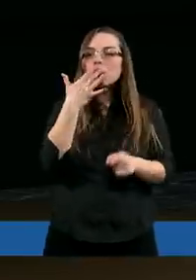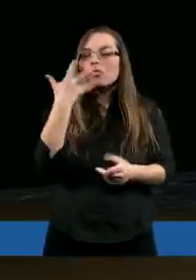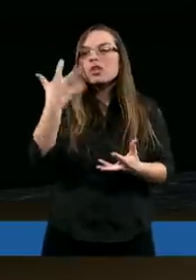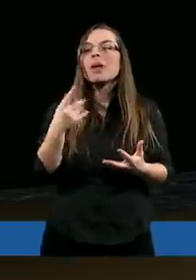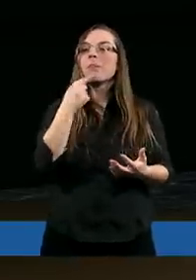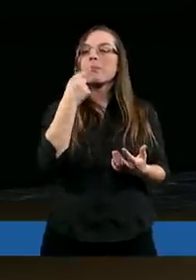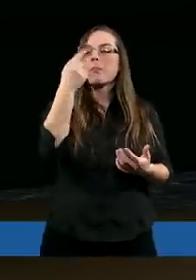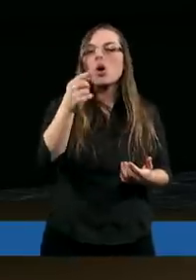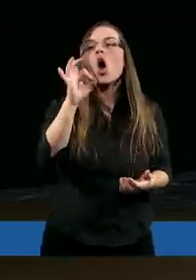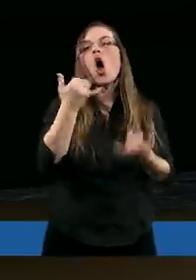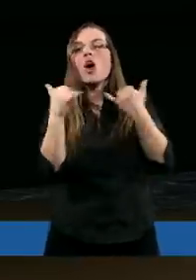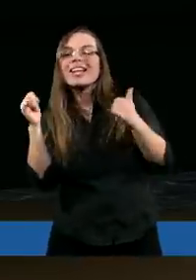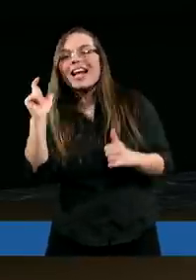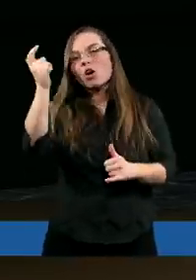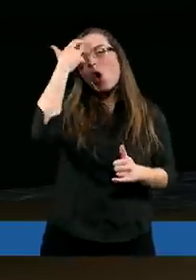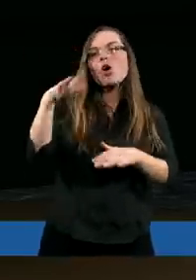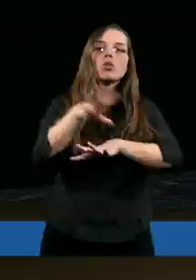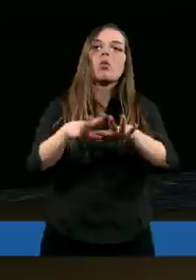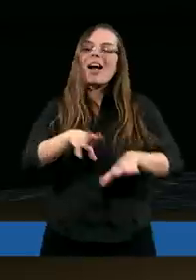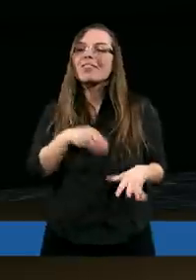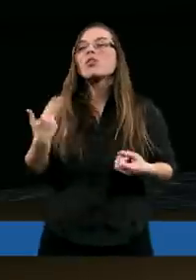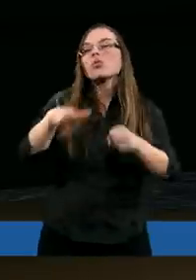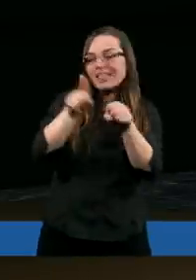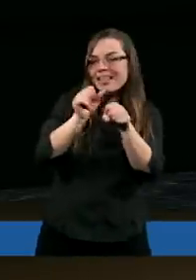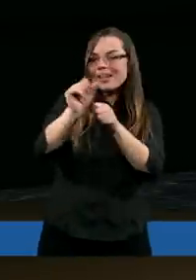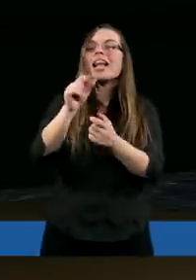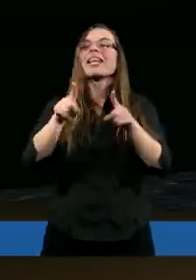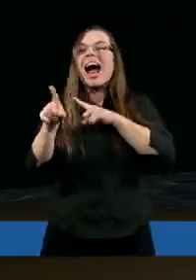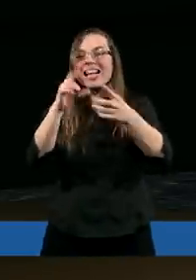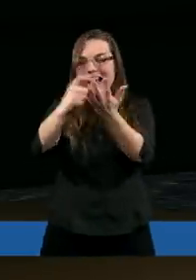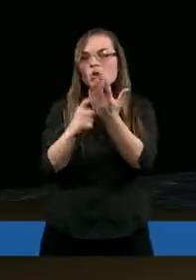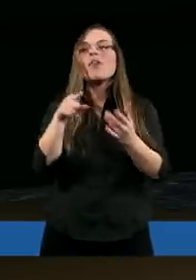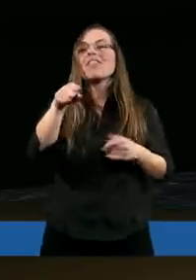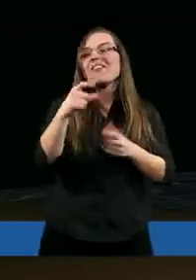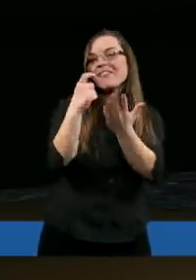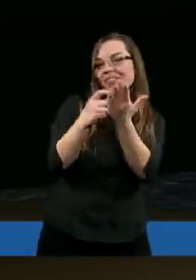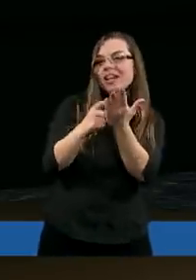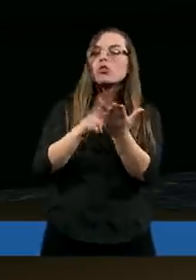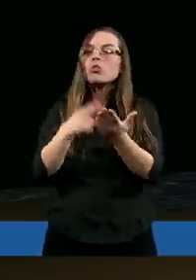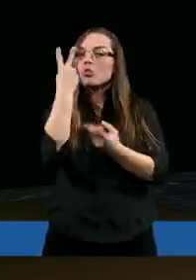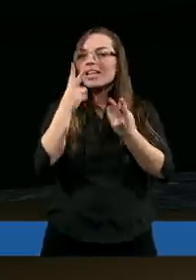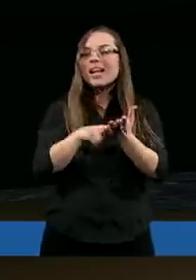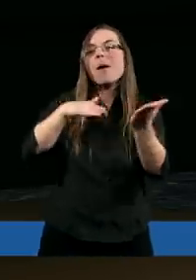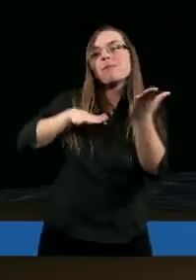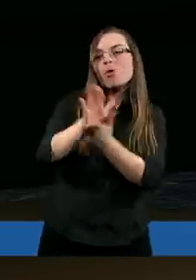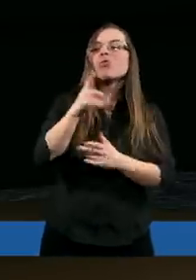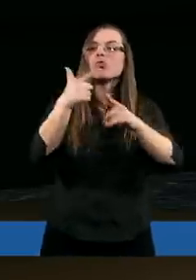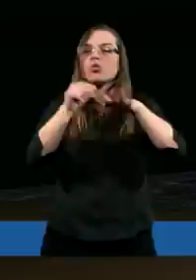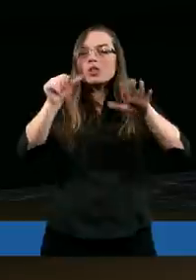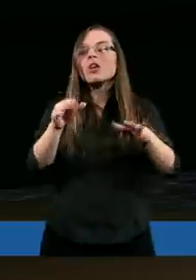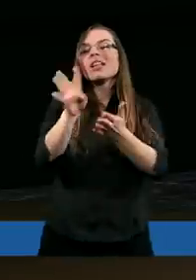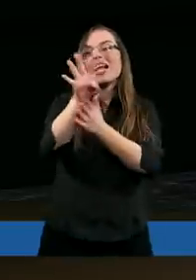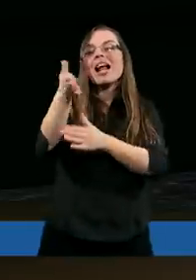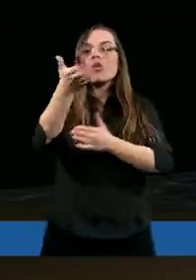powiedzieć troszeczkę o innej roli Ducha Świętego, który też jest zaznaczony jeszcze w tym wersecie, który czytaliśmy na początku, 26, 14